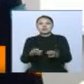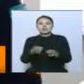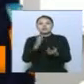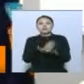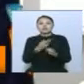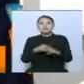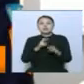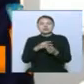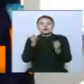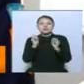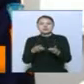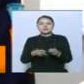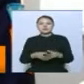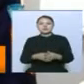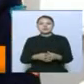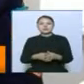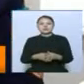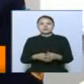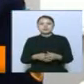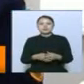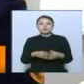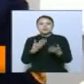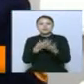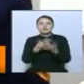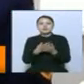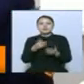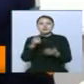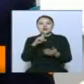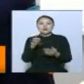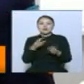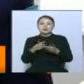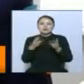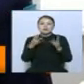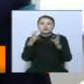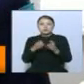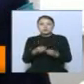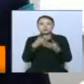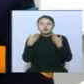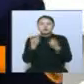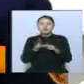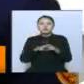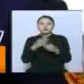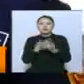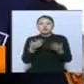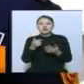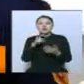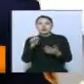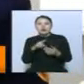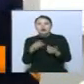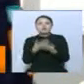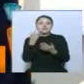Ол да угар болады жалпы. Ол да сөнбеген жағдайдың өзінде угар вырабатывается деп қалайда, ол газ жанып тұрған